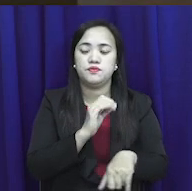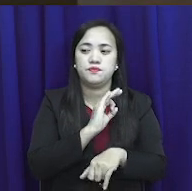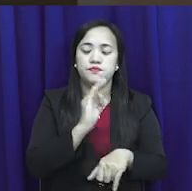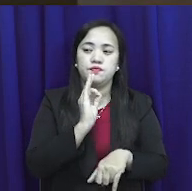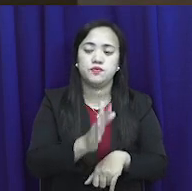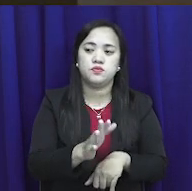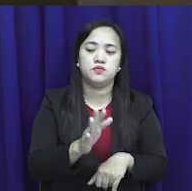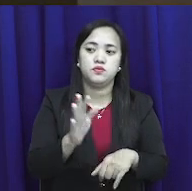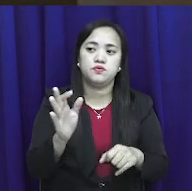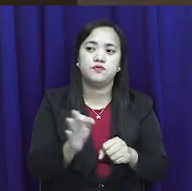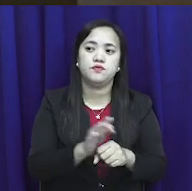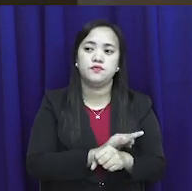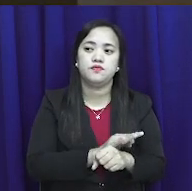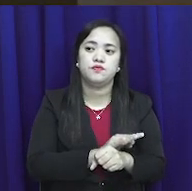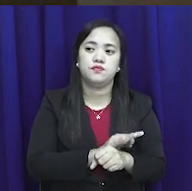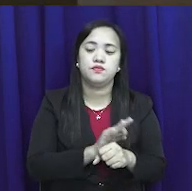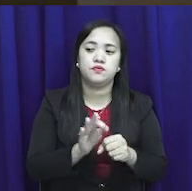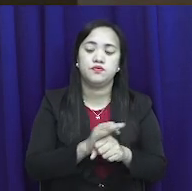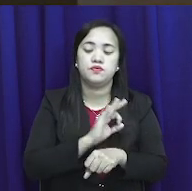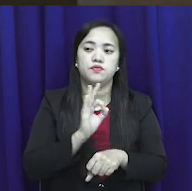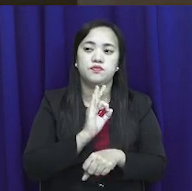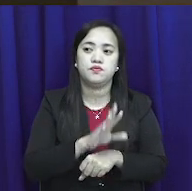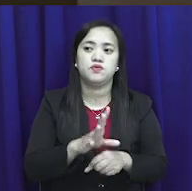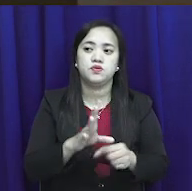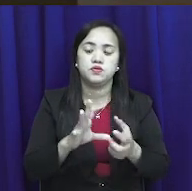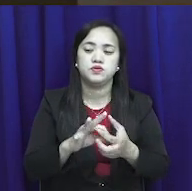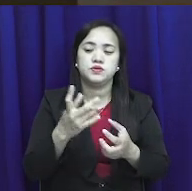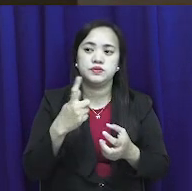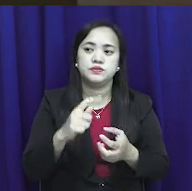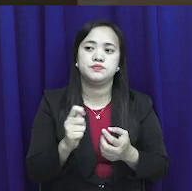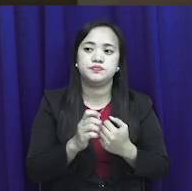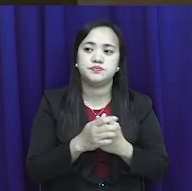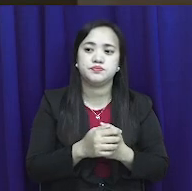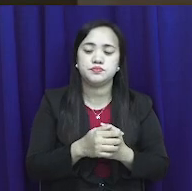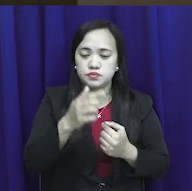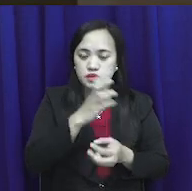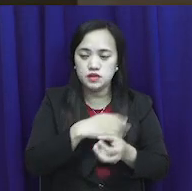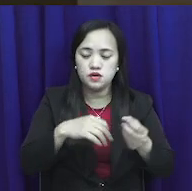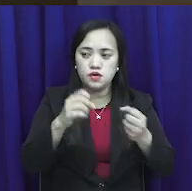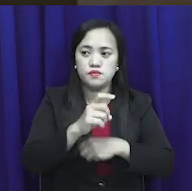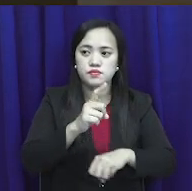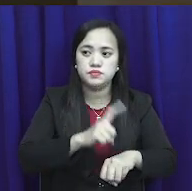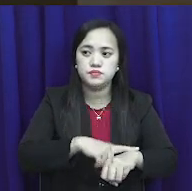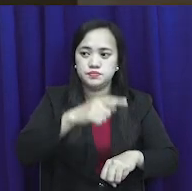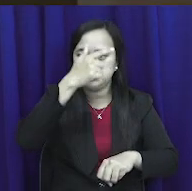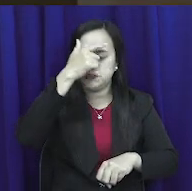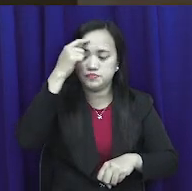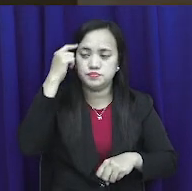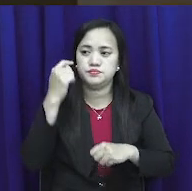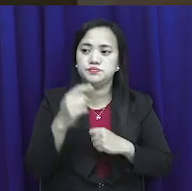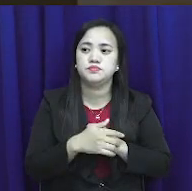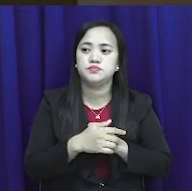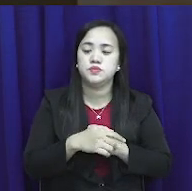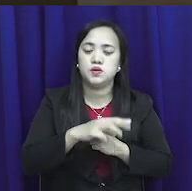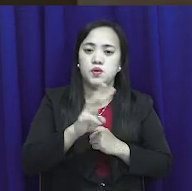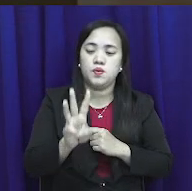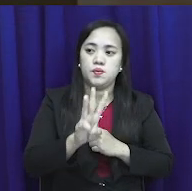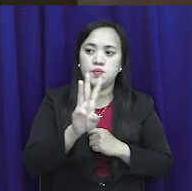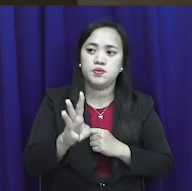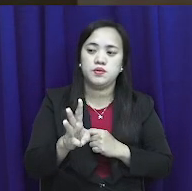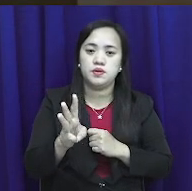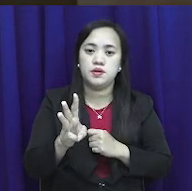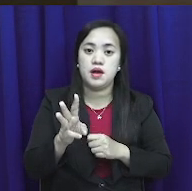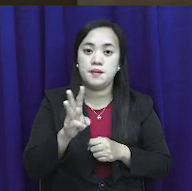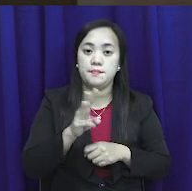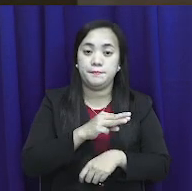trabaho ko diyan ako nag-oovertime kasi hindi nga ako makakapag overtime ng thurs Wednesday Thursday Friday kasi Wednesday yung midweek